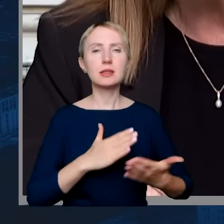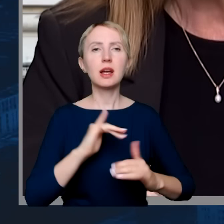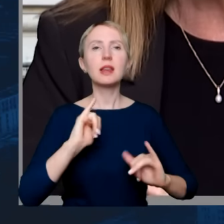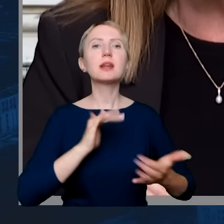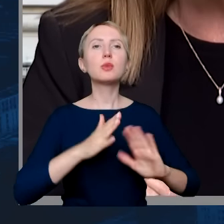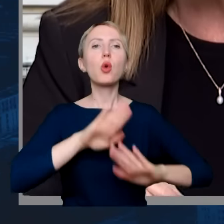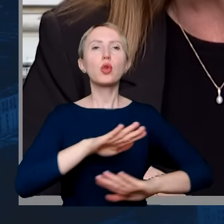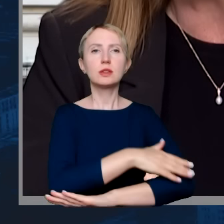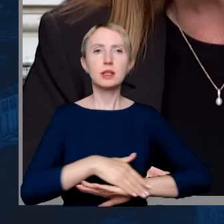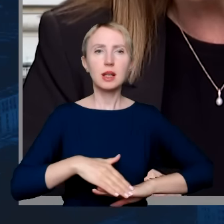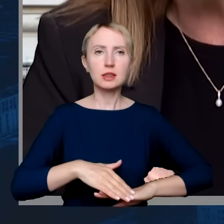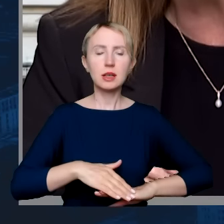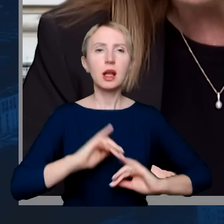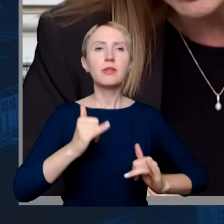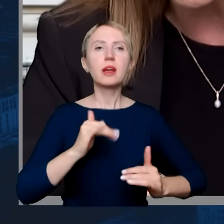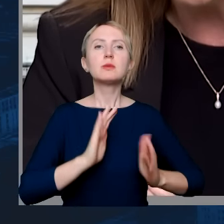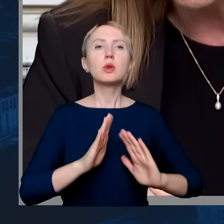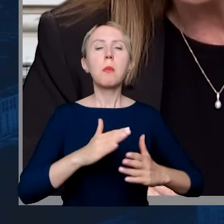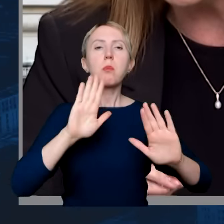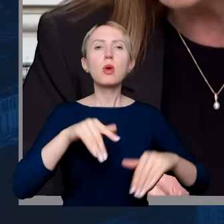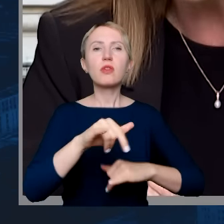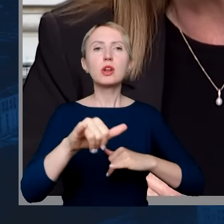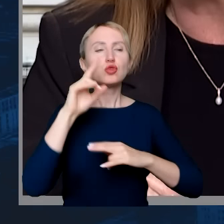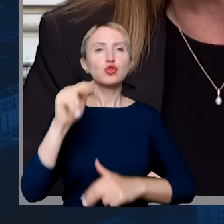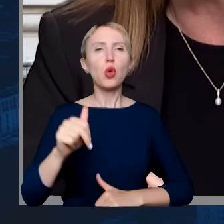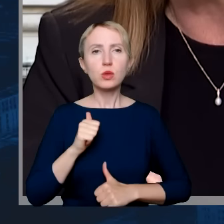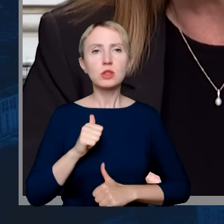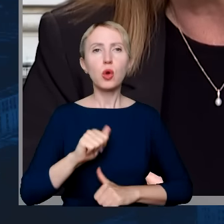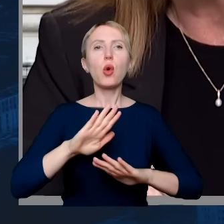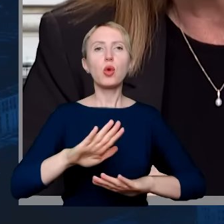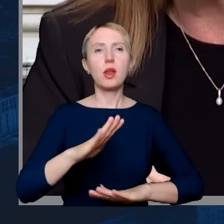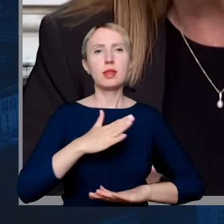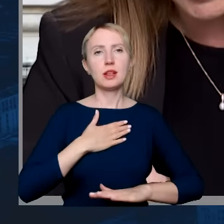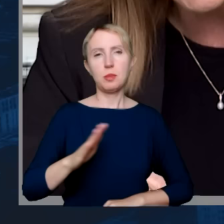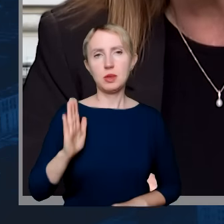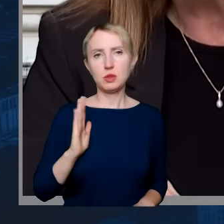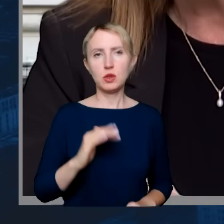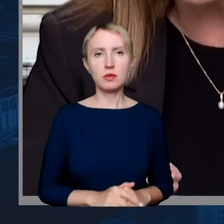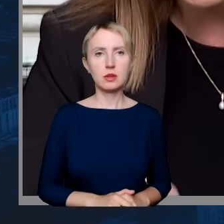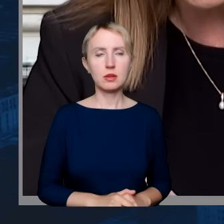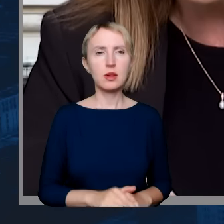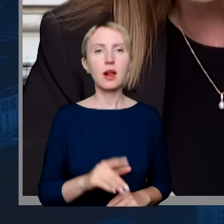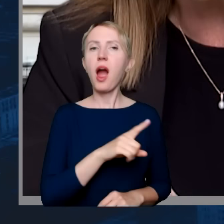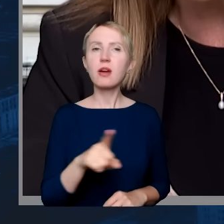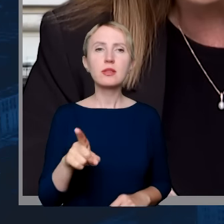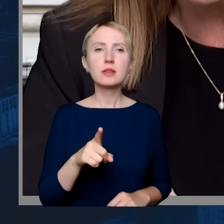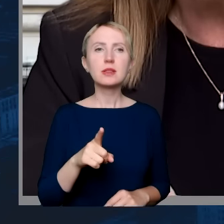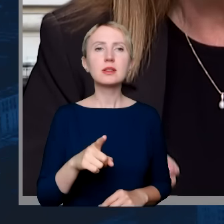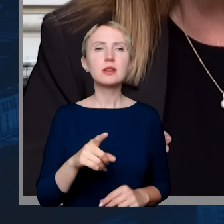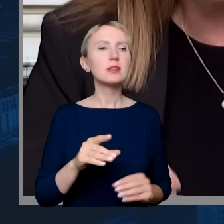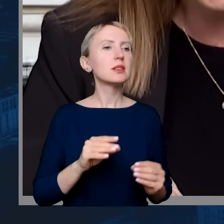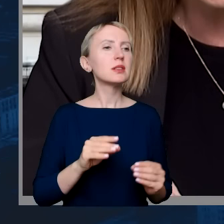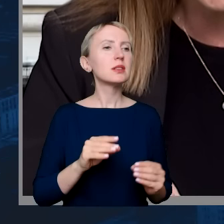granicy i w jaki sposób pozwolić żołnierzom chronić naszego bezpieczeństwa. A to państwo zaniechaliście tych